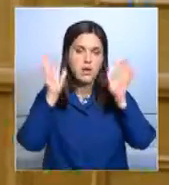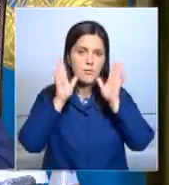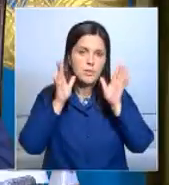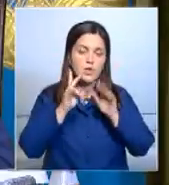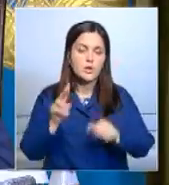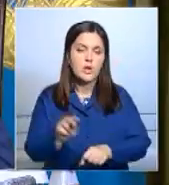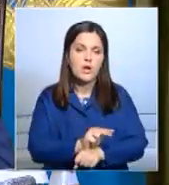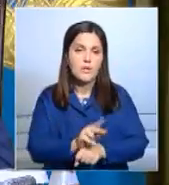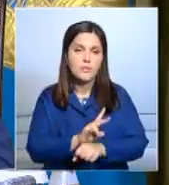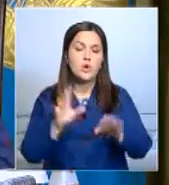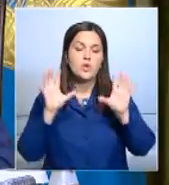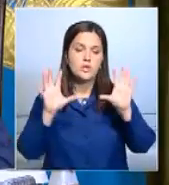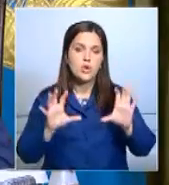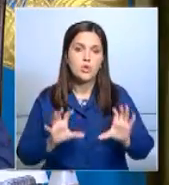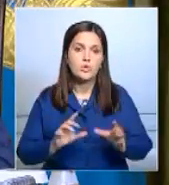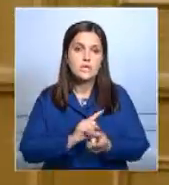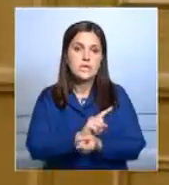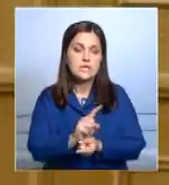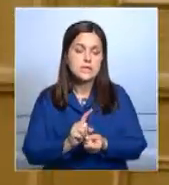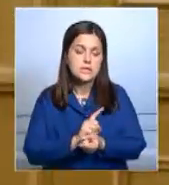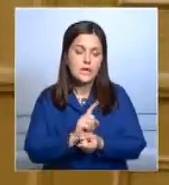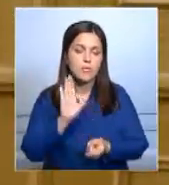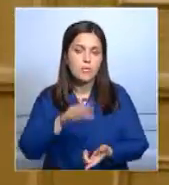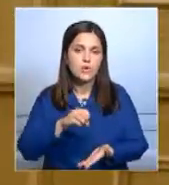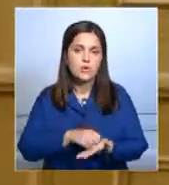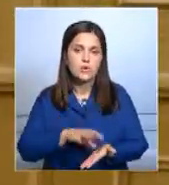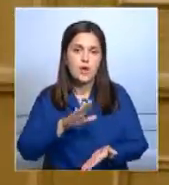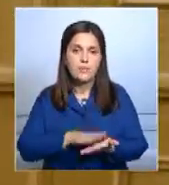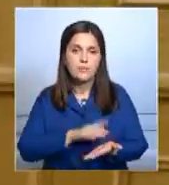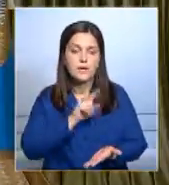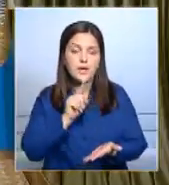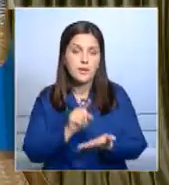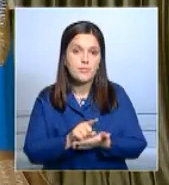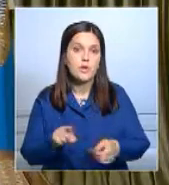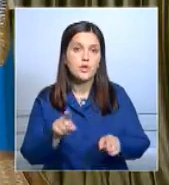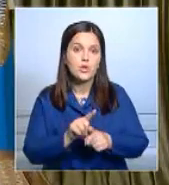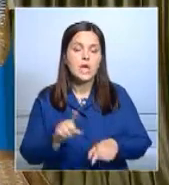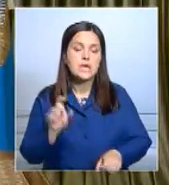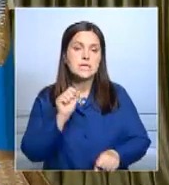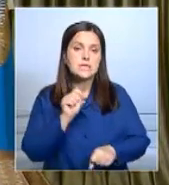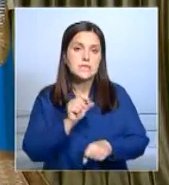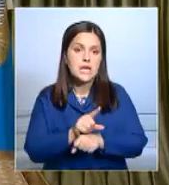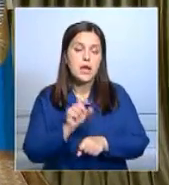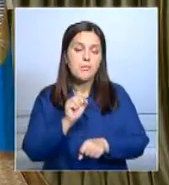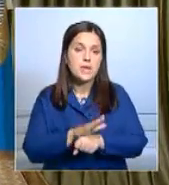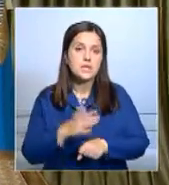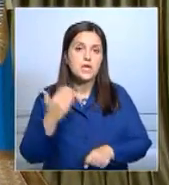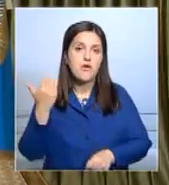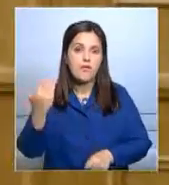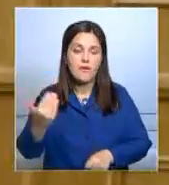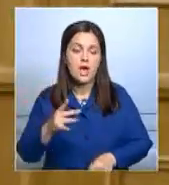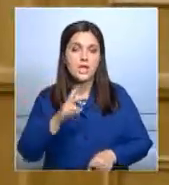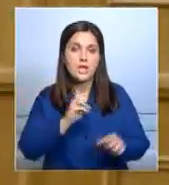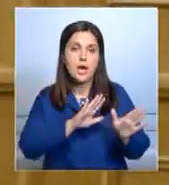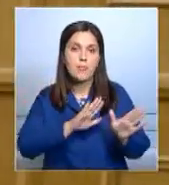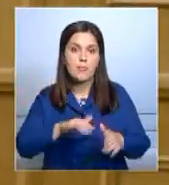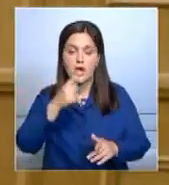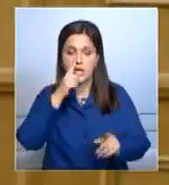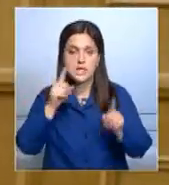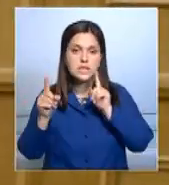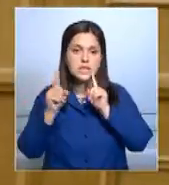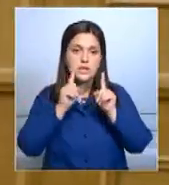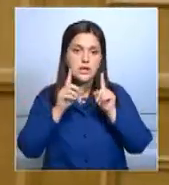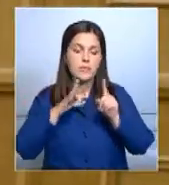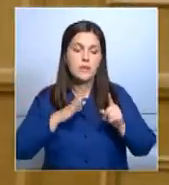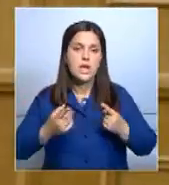коллегами сейчас предлагаем внести ряд изменений в законодательство. В их числе и задачи, поставленные вами на прошедшем недавно заседании